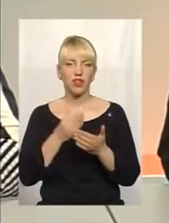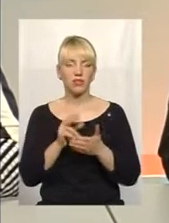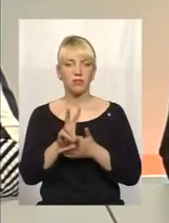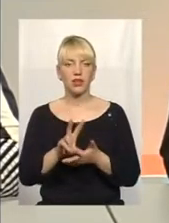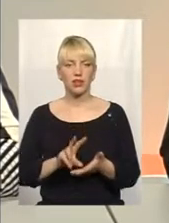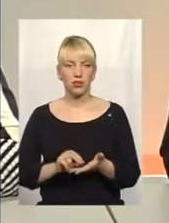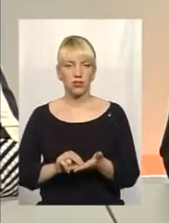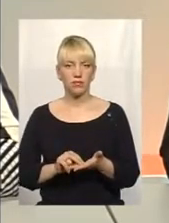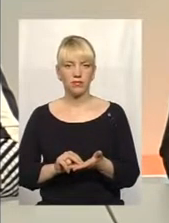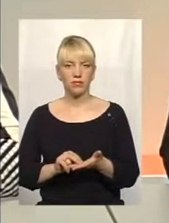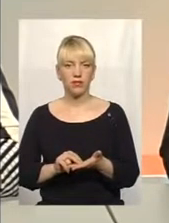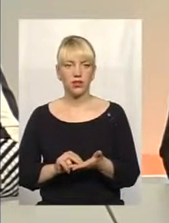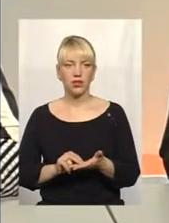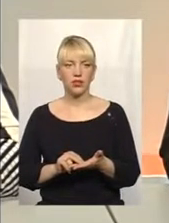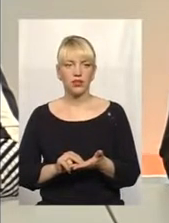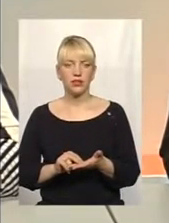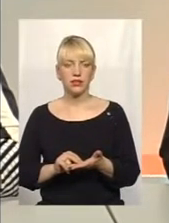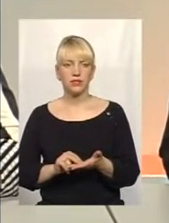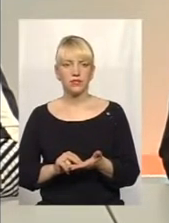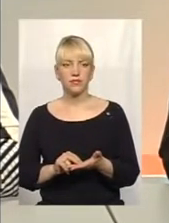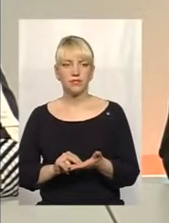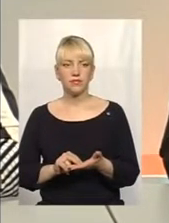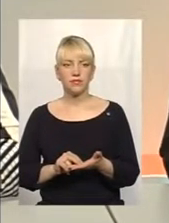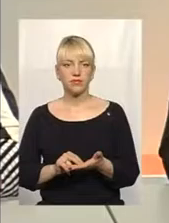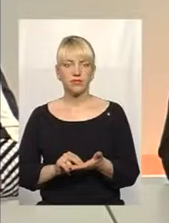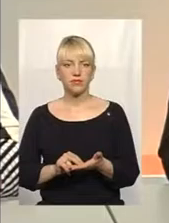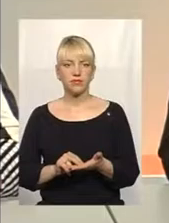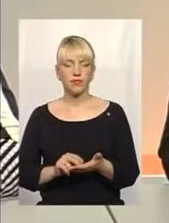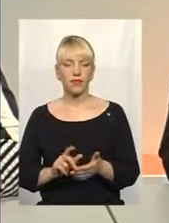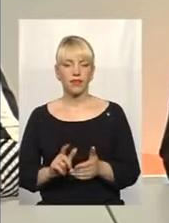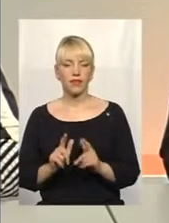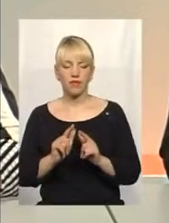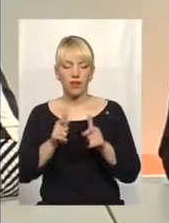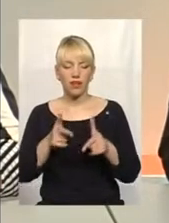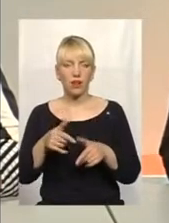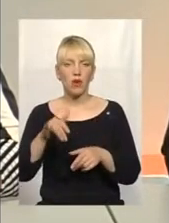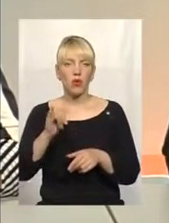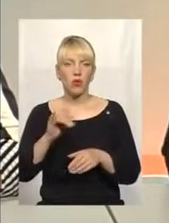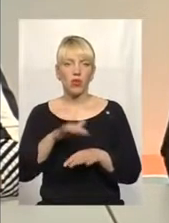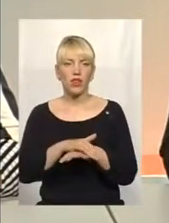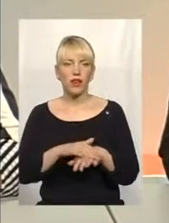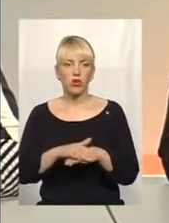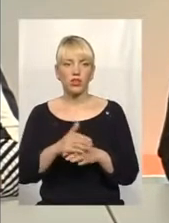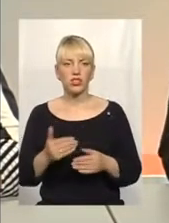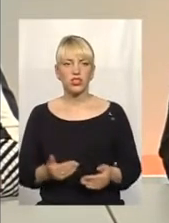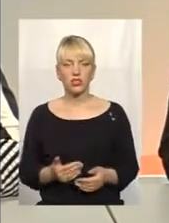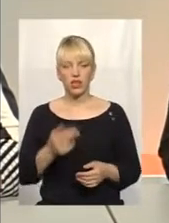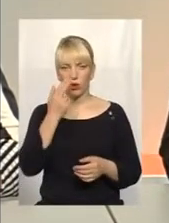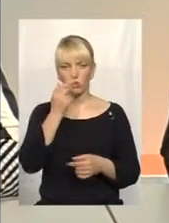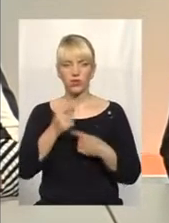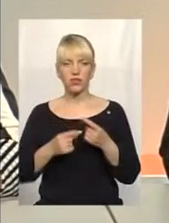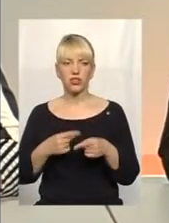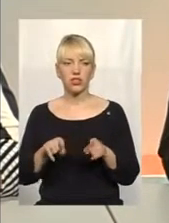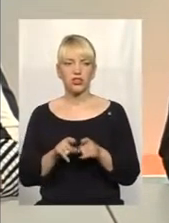прикладом, по влиттям у народне життя, влиттям у традиції, звичаї. Саме так